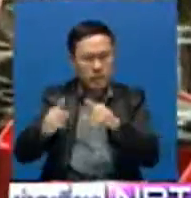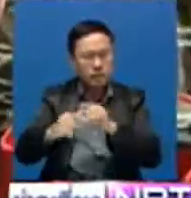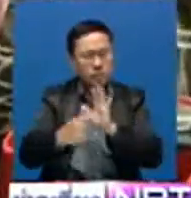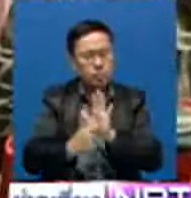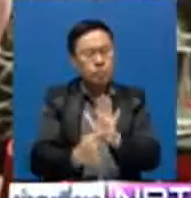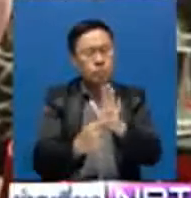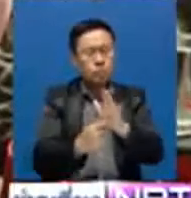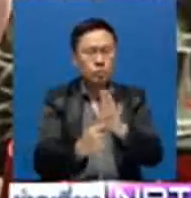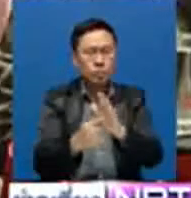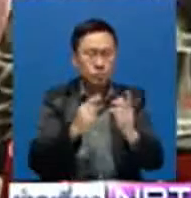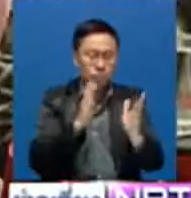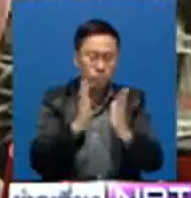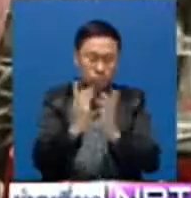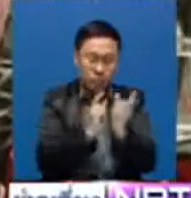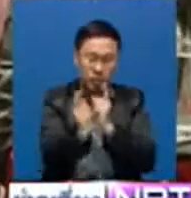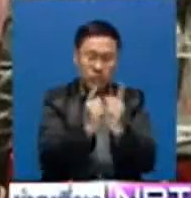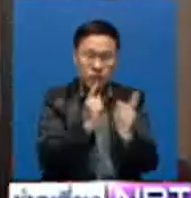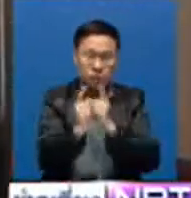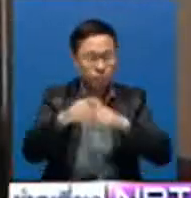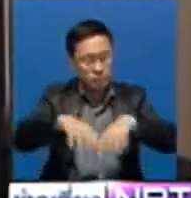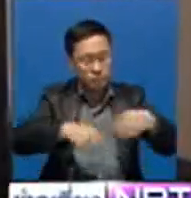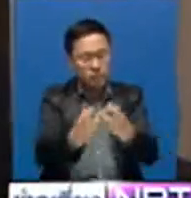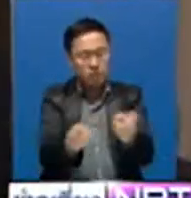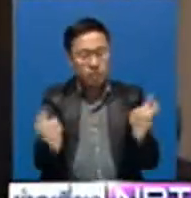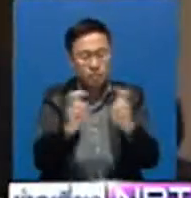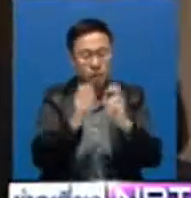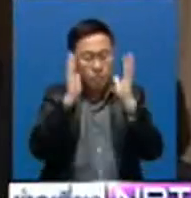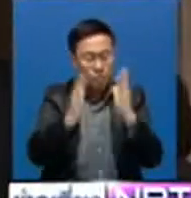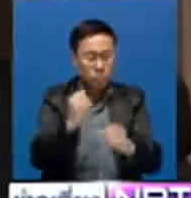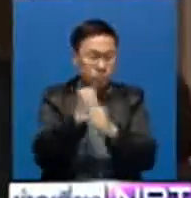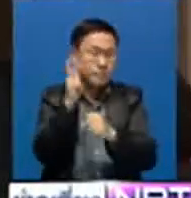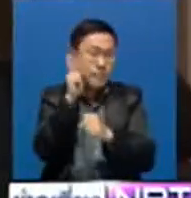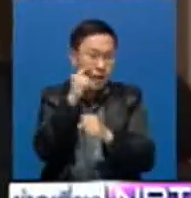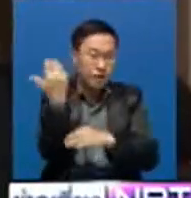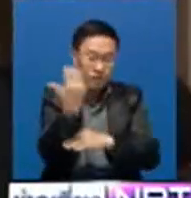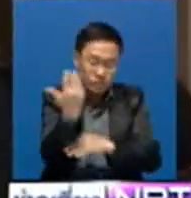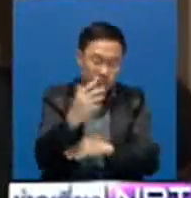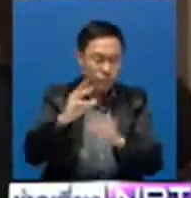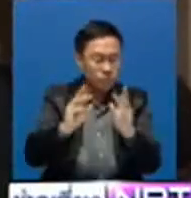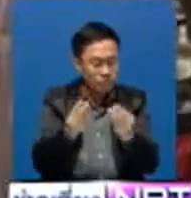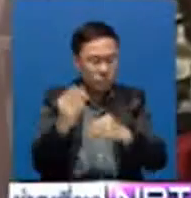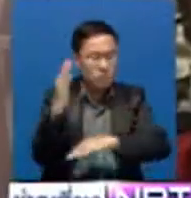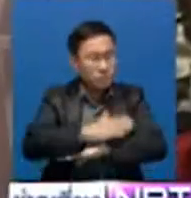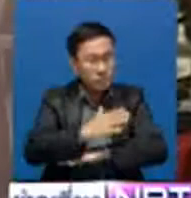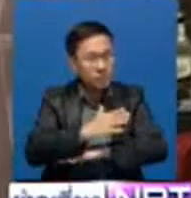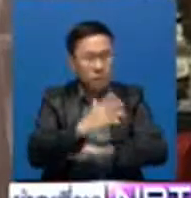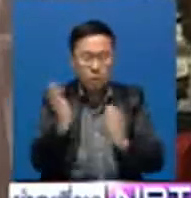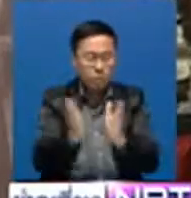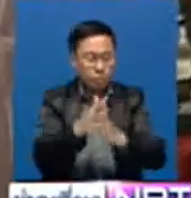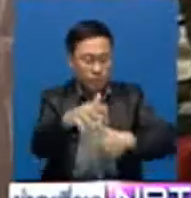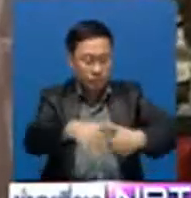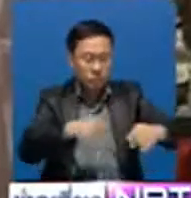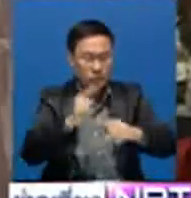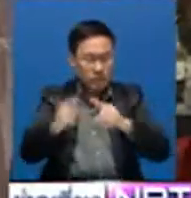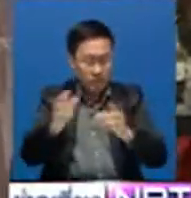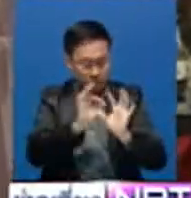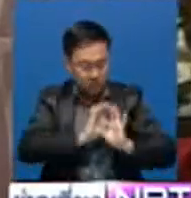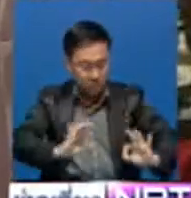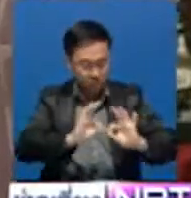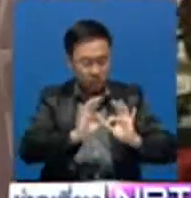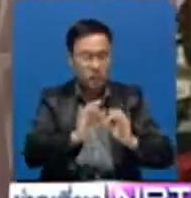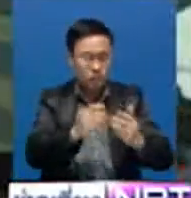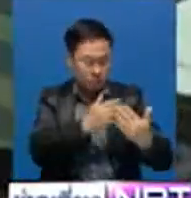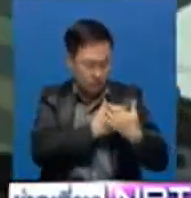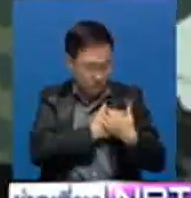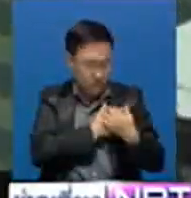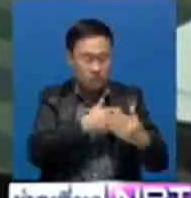สุขของสังคมพร้อมจัดสัมมนาสร้างความสัมพันธ์สื่อมวลชนให้เกิดความร่วมมือปลูกจิตสำนึกให้เกิดความสามัคคีปรองดองขึ้นในพื้นที่